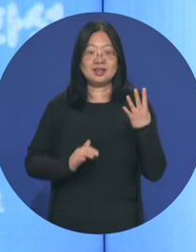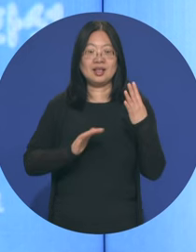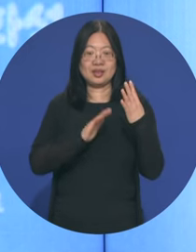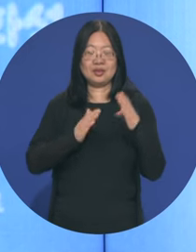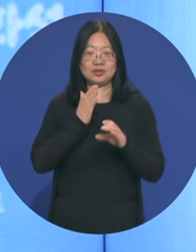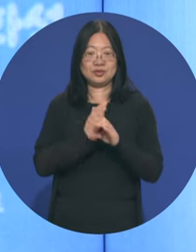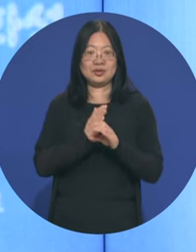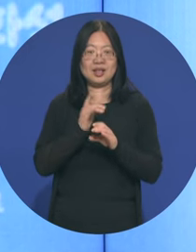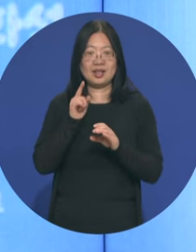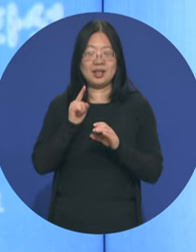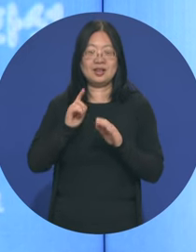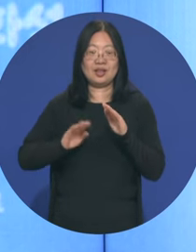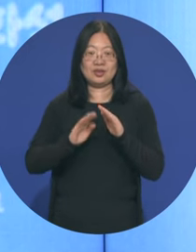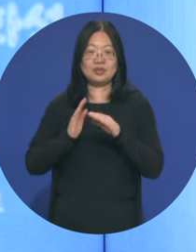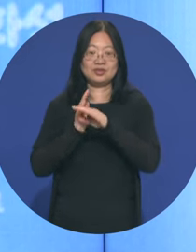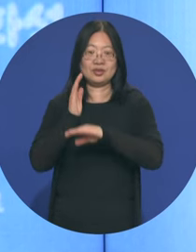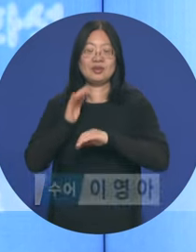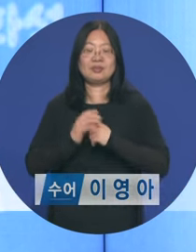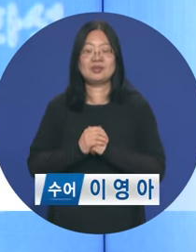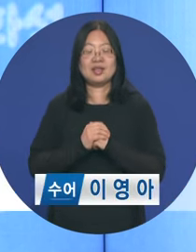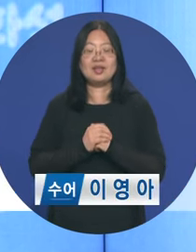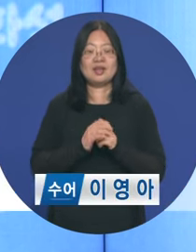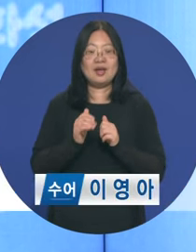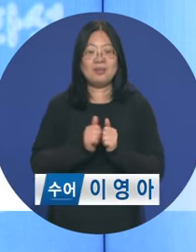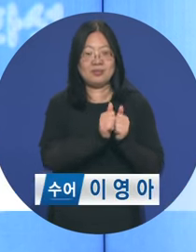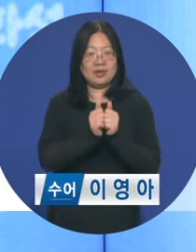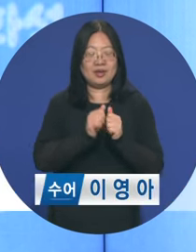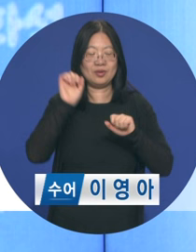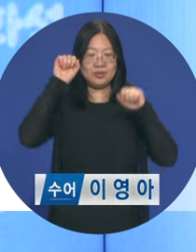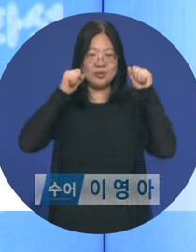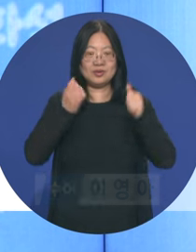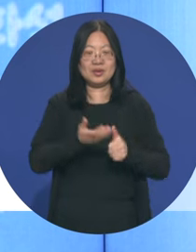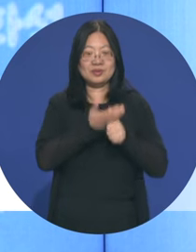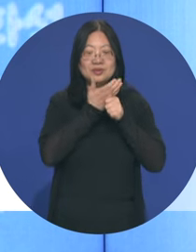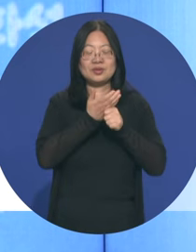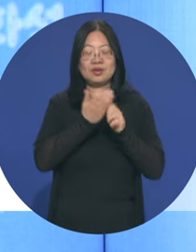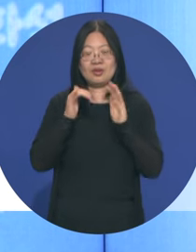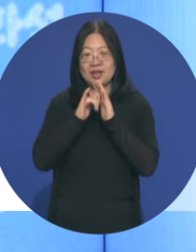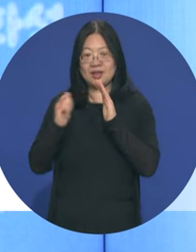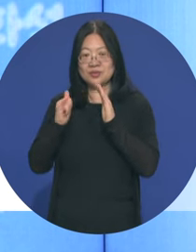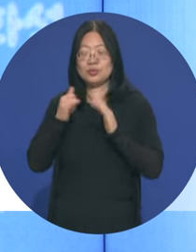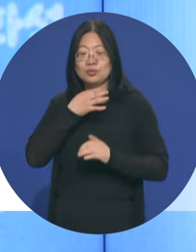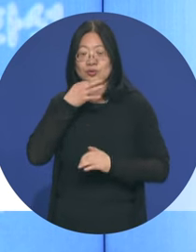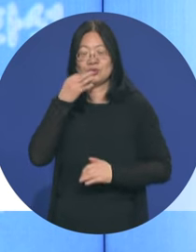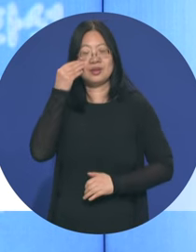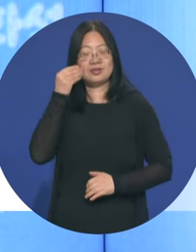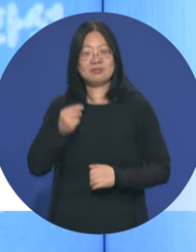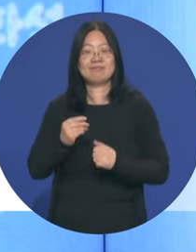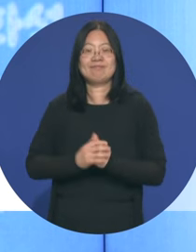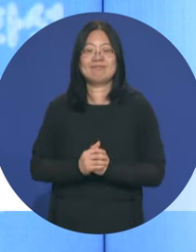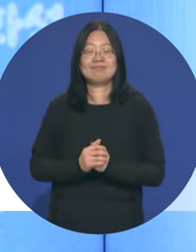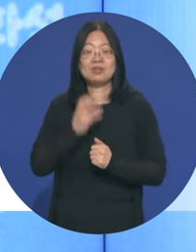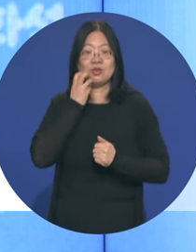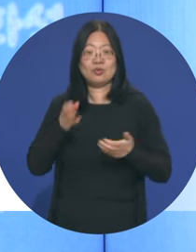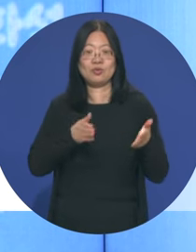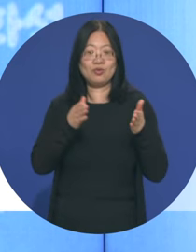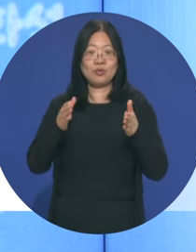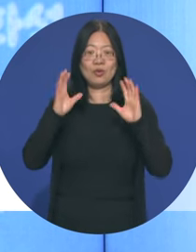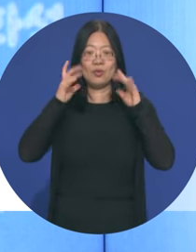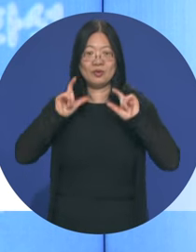네 가구 중한 가구가 넘게 반려동물을 양육하면서 반려동물을 가족이라고 부르는 게더 이상 낯설지 않은